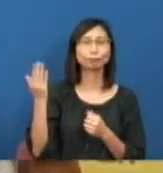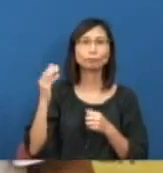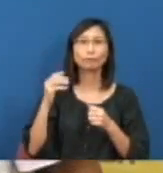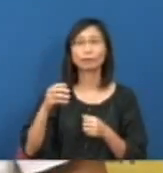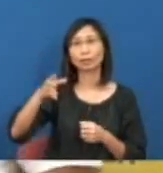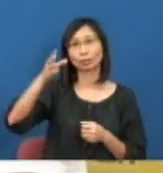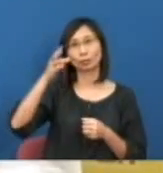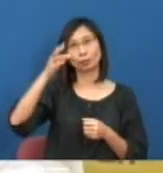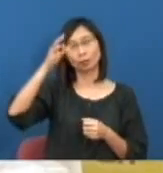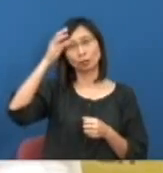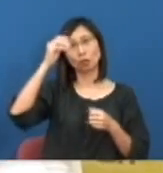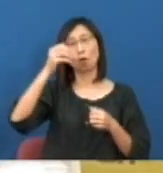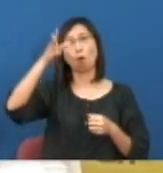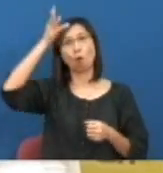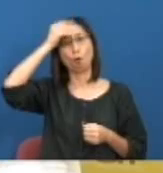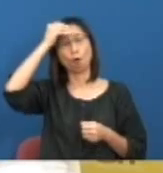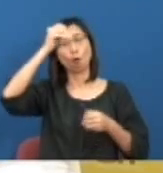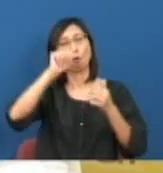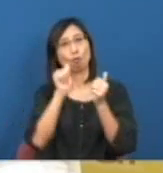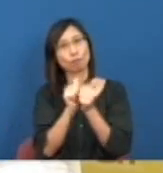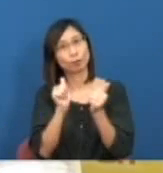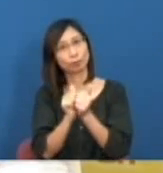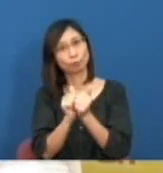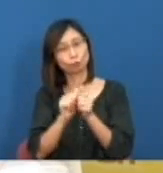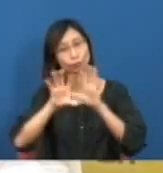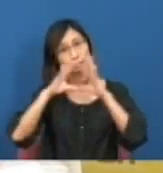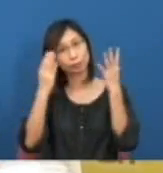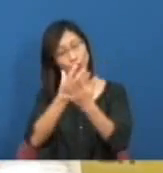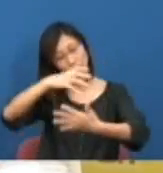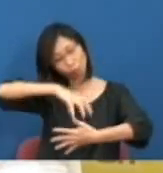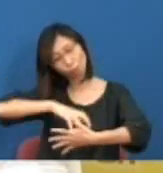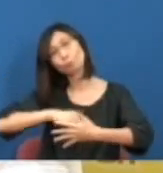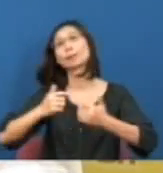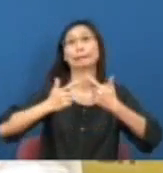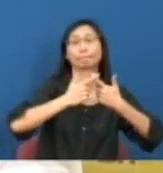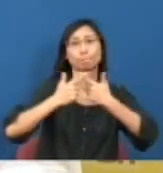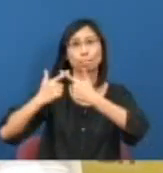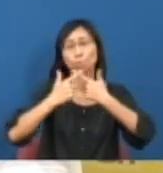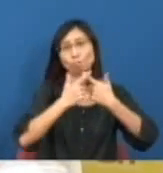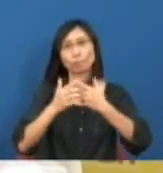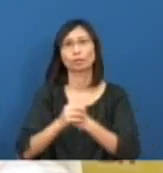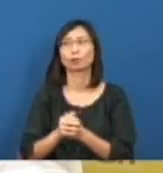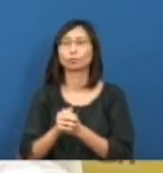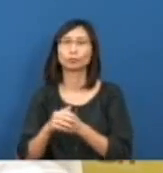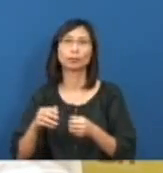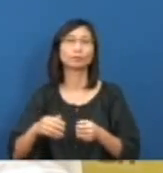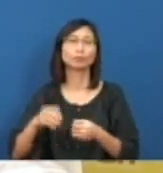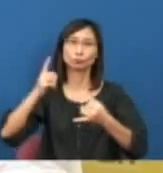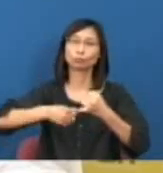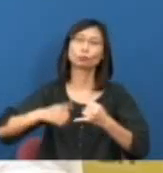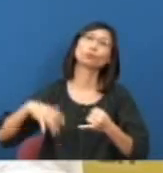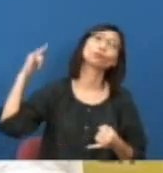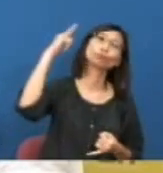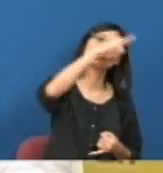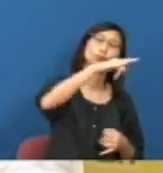邊鬥爭司徒華嘅兩個人啊嘛，梁武閒後屘就同歐陽成朝結咗婚嘅，咁後屘喺加拿大，咁嘅1970幾年咧